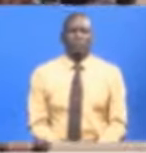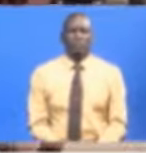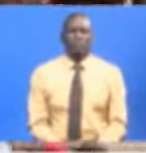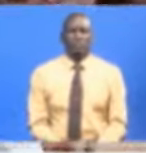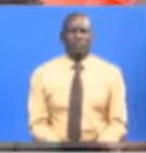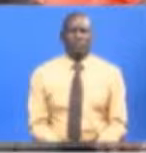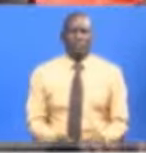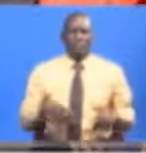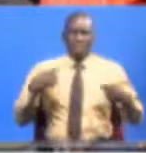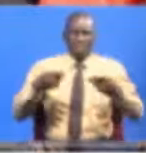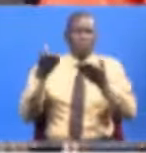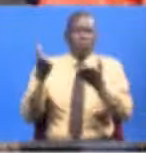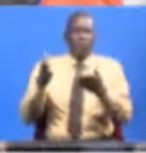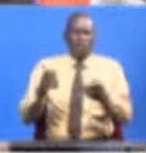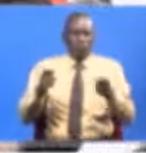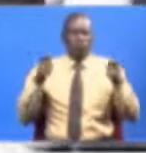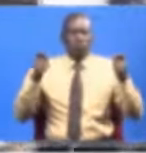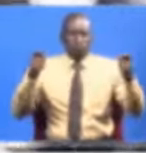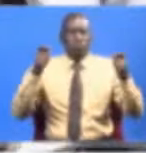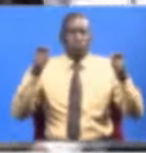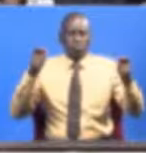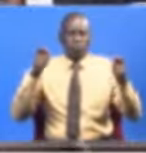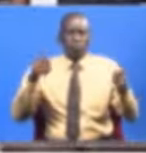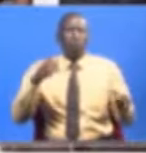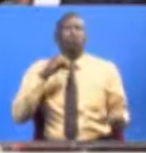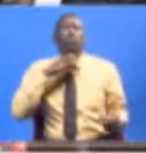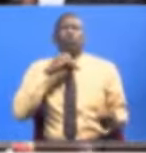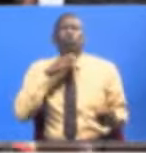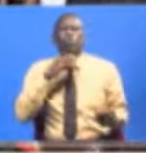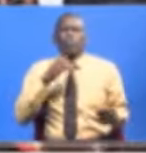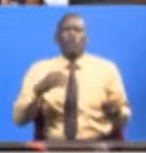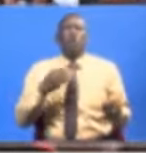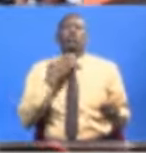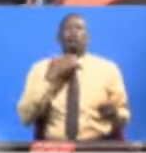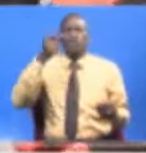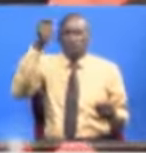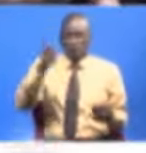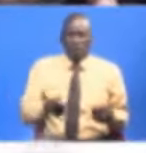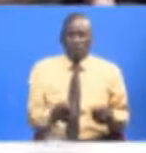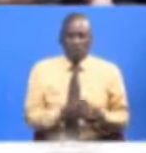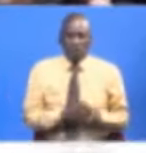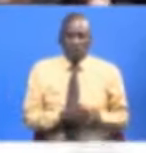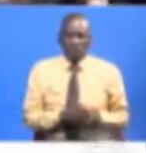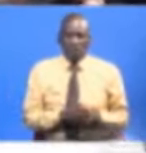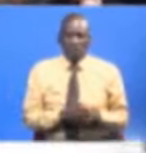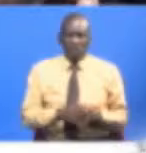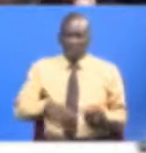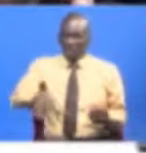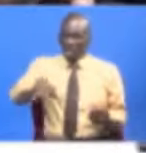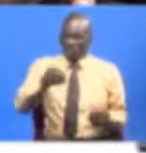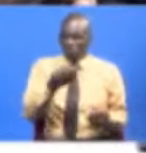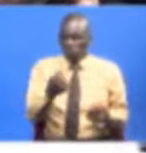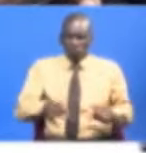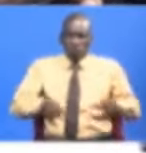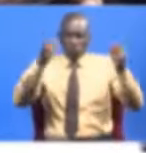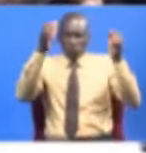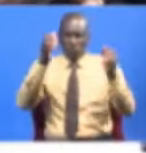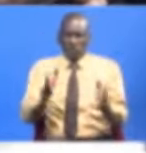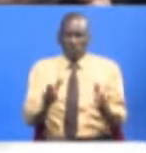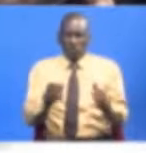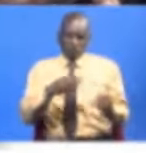Wenyeji hapa walijitokeza kupaza sauti wakitafuta haki. Niliwapata maofisas wa hiyo watu wa